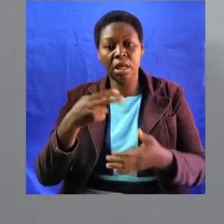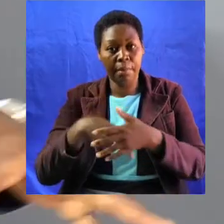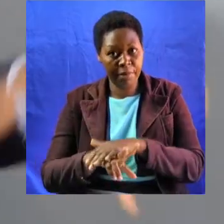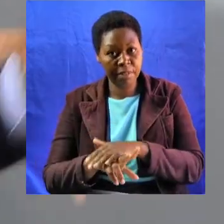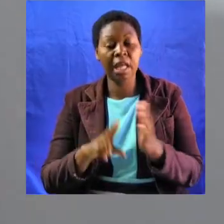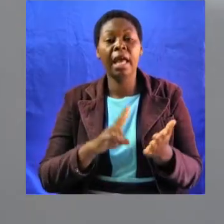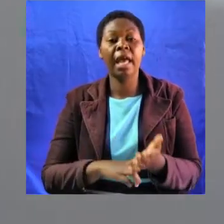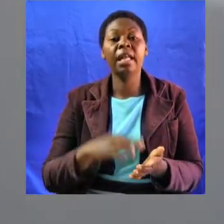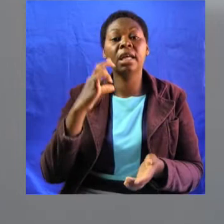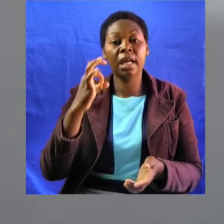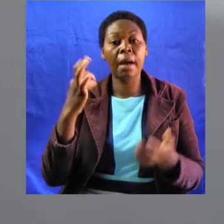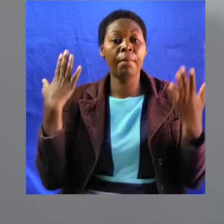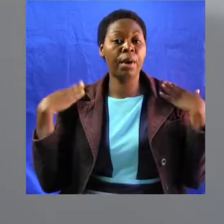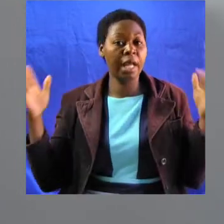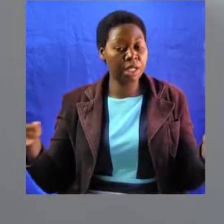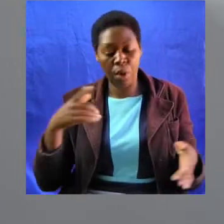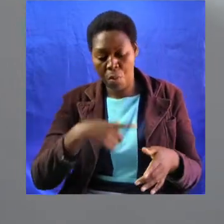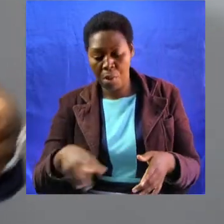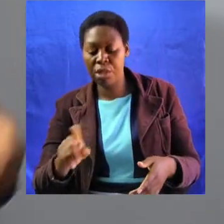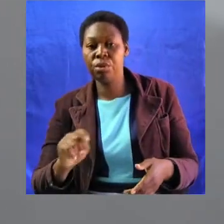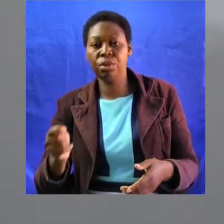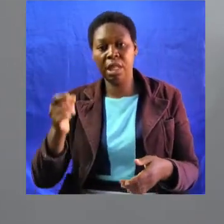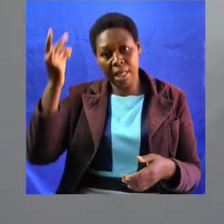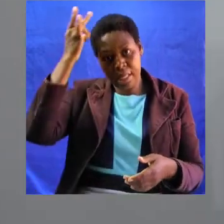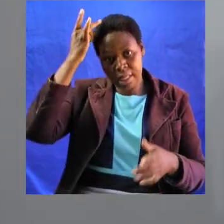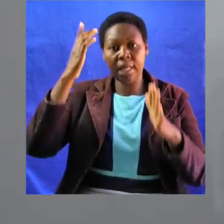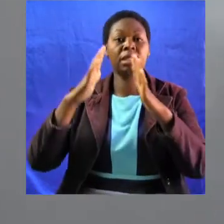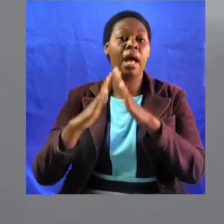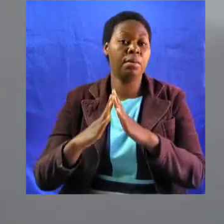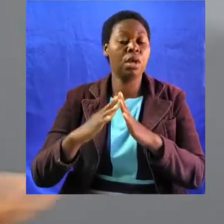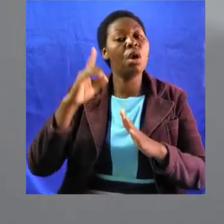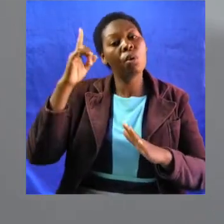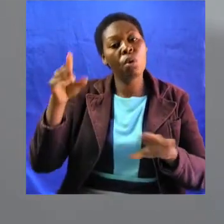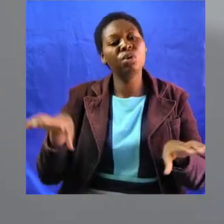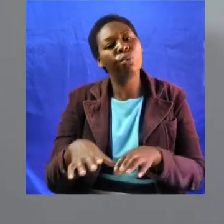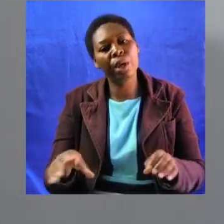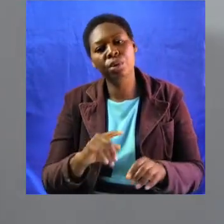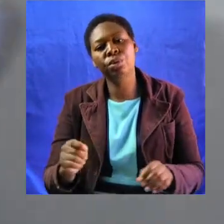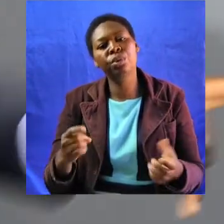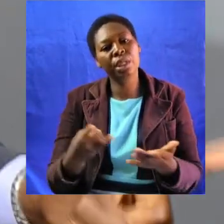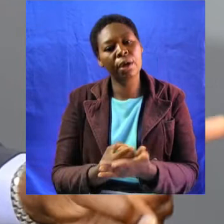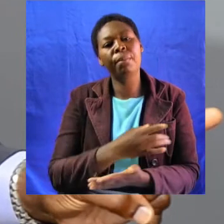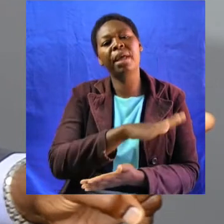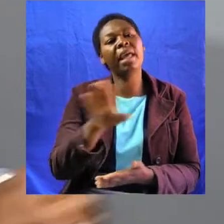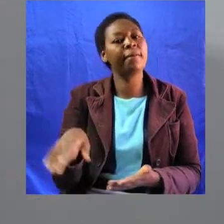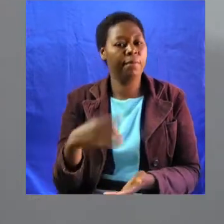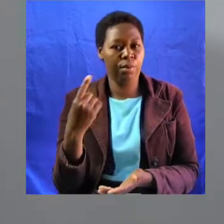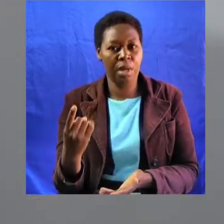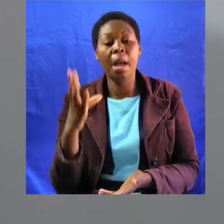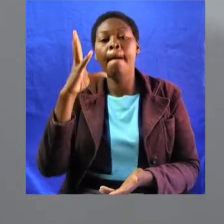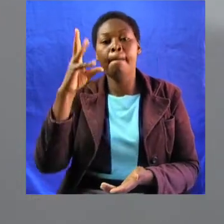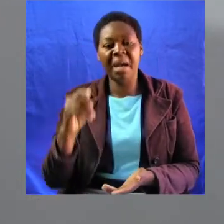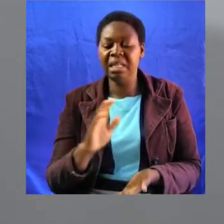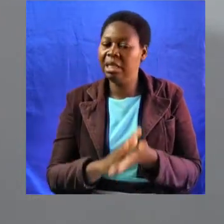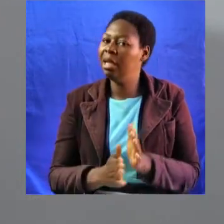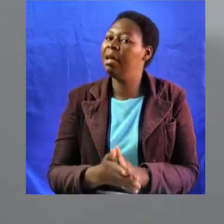ku because Mwari anoshanda zvakadaro zvekuda kuti munhu wese aponeseke zano raMwari bude but haamanikidzi. Ichocho rambai